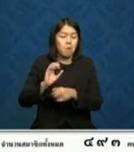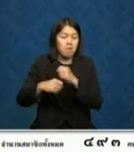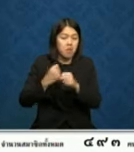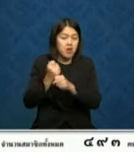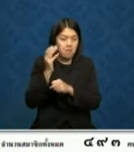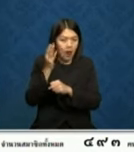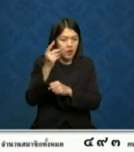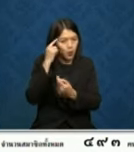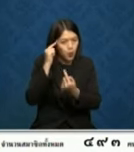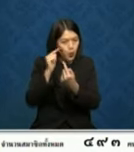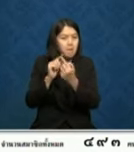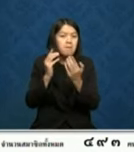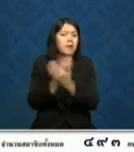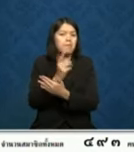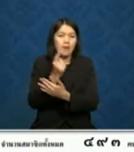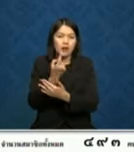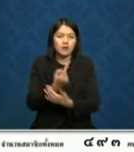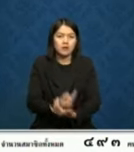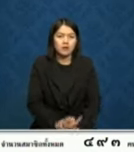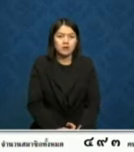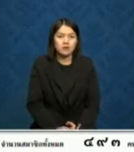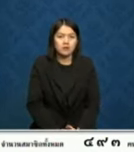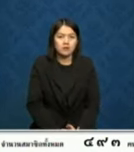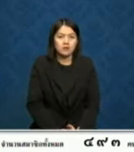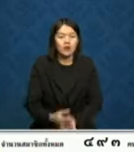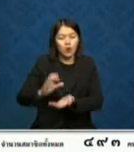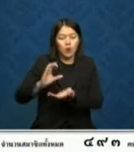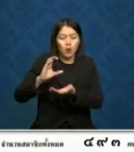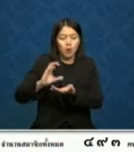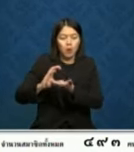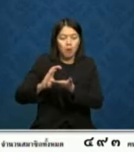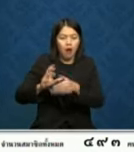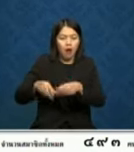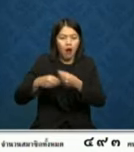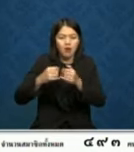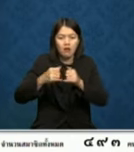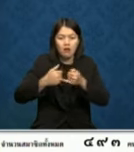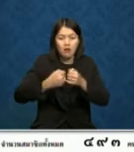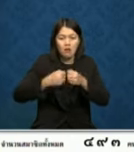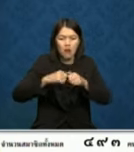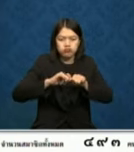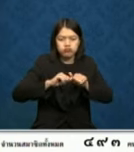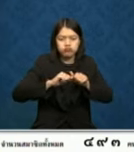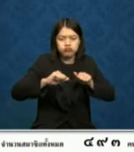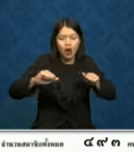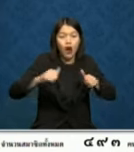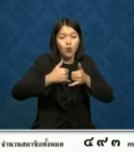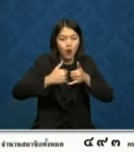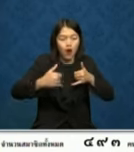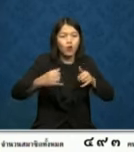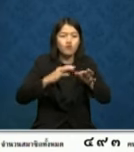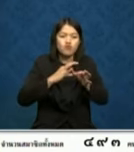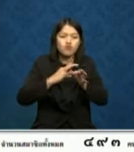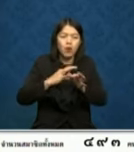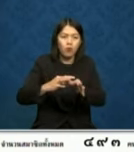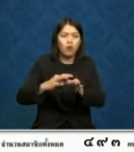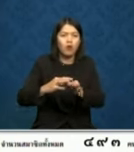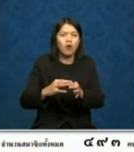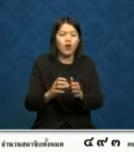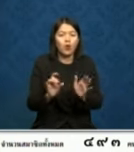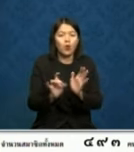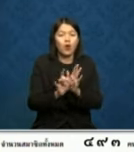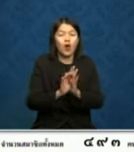วัตถุประสงค์เลยค่ะทั้งที่ท่านตั้งงบภาระผูกพันไว้ระยะยาวนะคะสุดท้ายนี้ดิฉันขอให้ท่าน